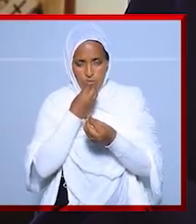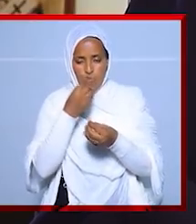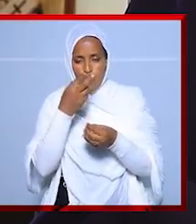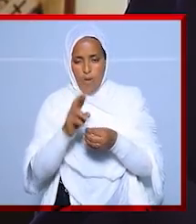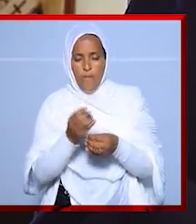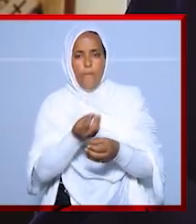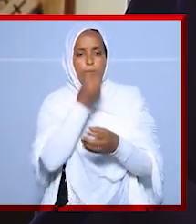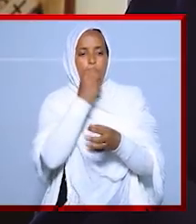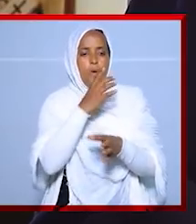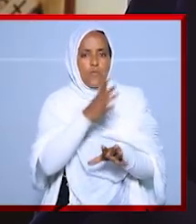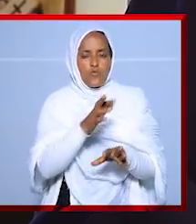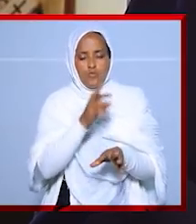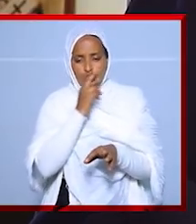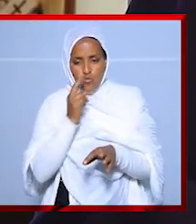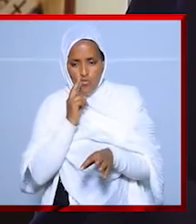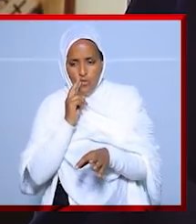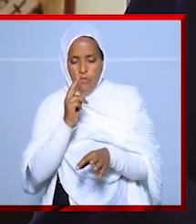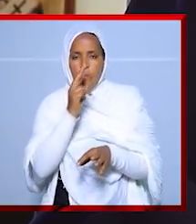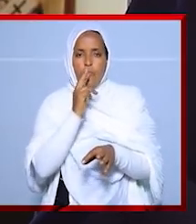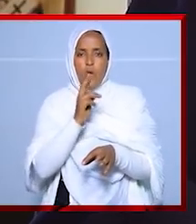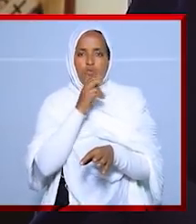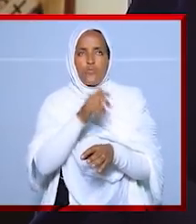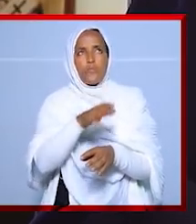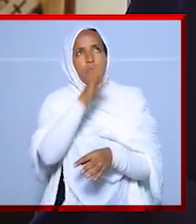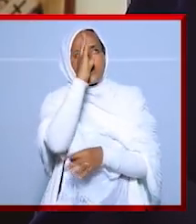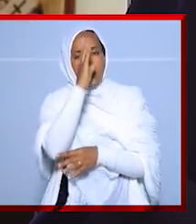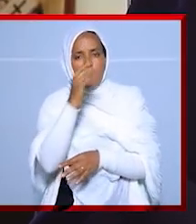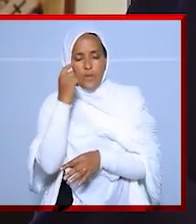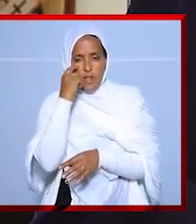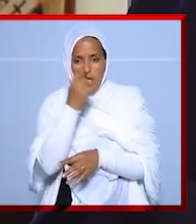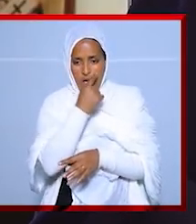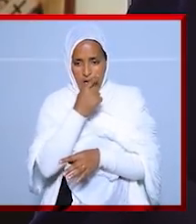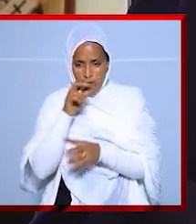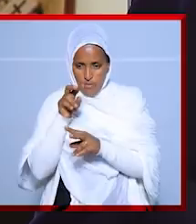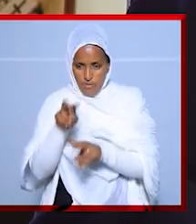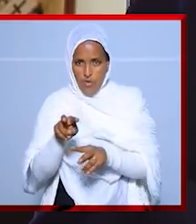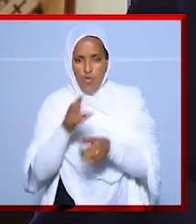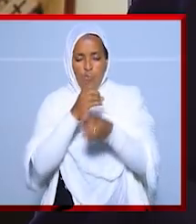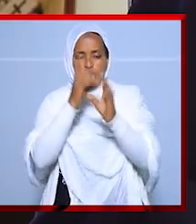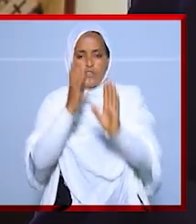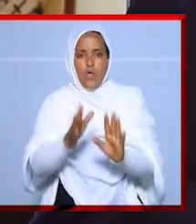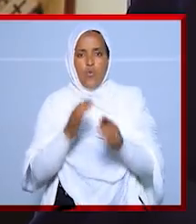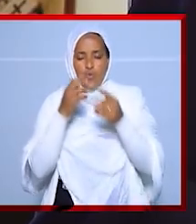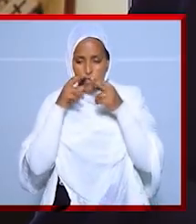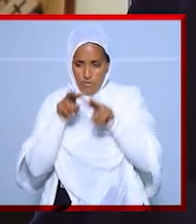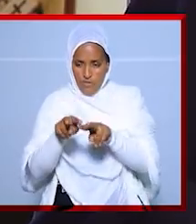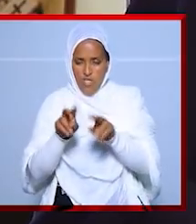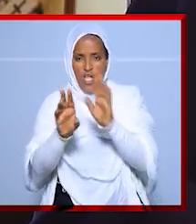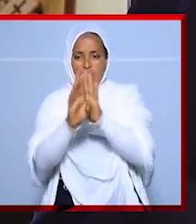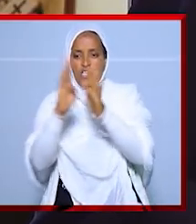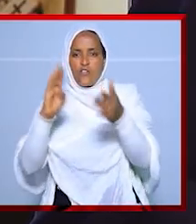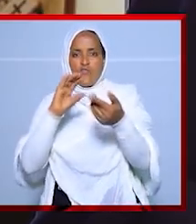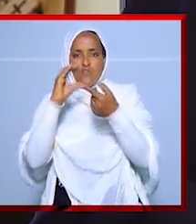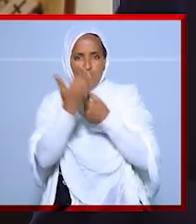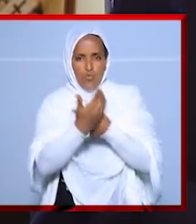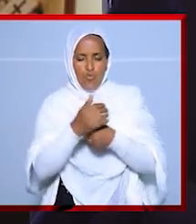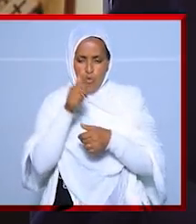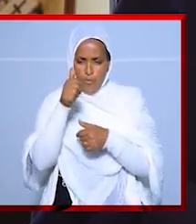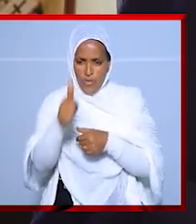የሚበሉትንም ወይም የማይበሉትንም የሚጾሙትንም የማይጾሙትንም በእግዚአብሔር አይን ለሚታዩበት ፍትሐዊ እይታ ክፍት